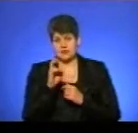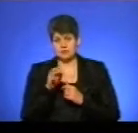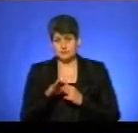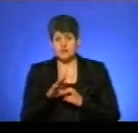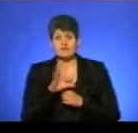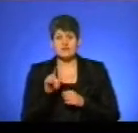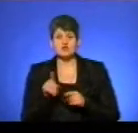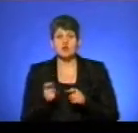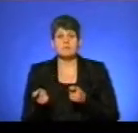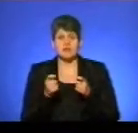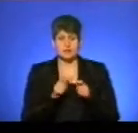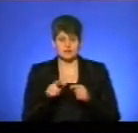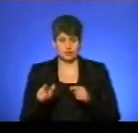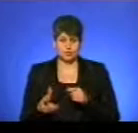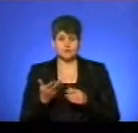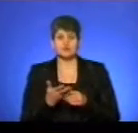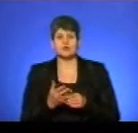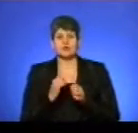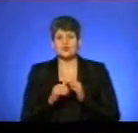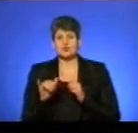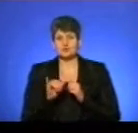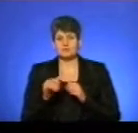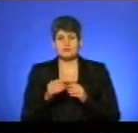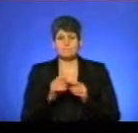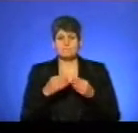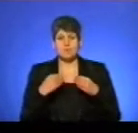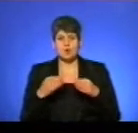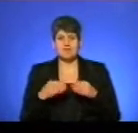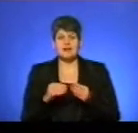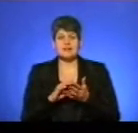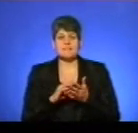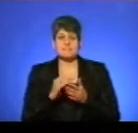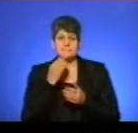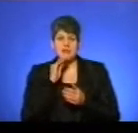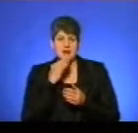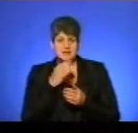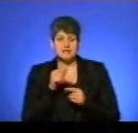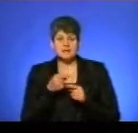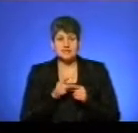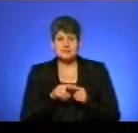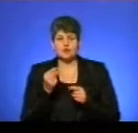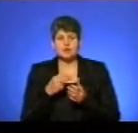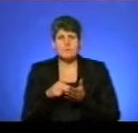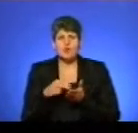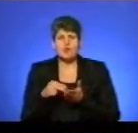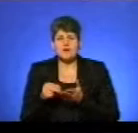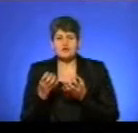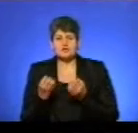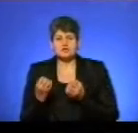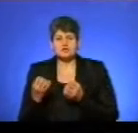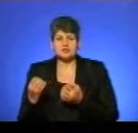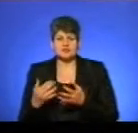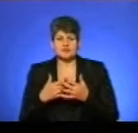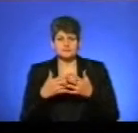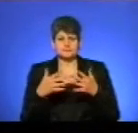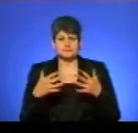люди, також ми продали кожної щосуботи, ми продавали пряники і на виручені кошти. Також ми докупляли ми засоби